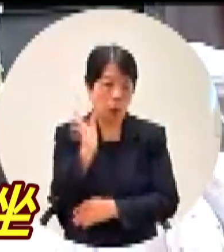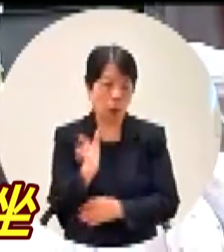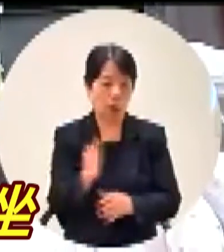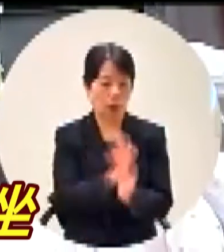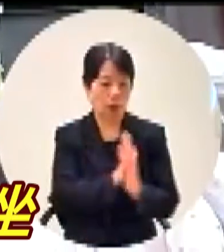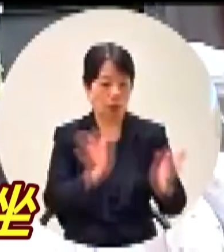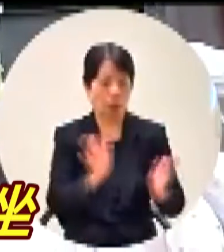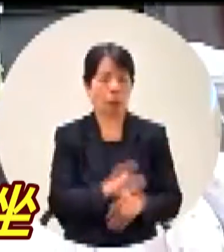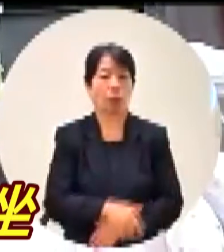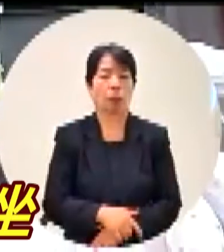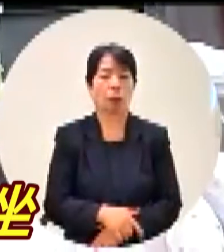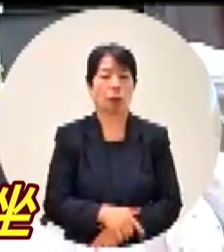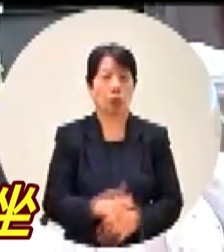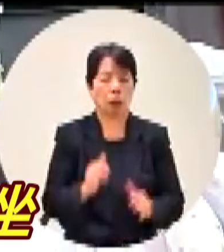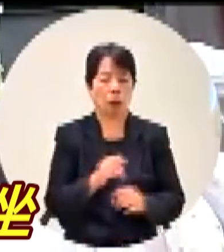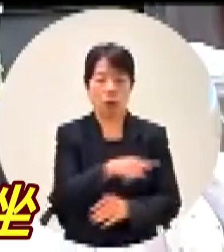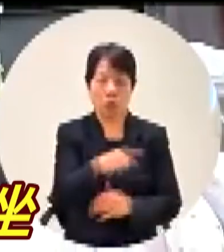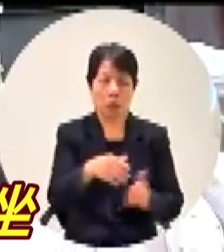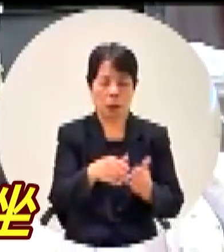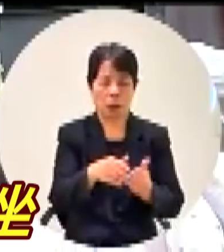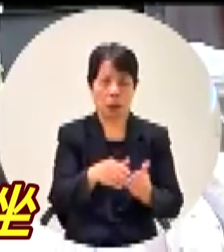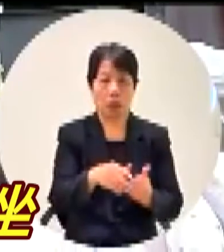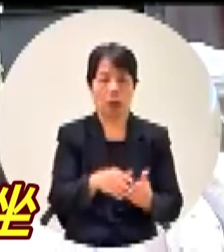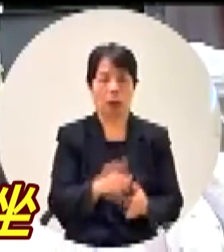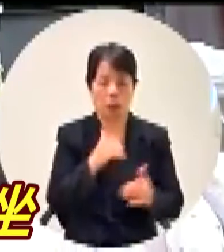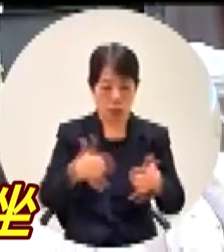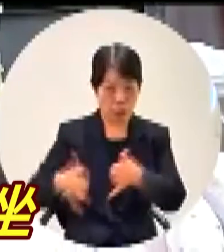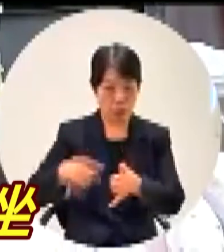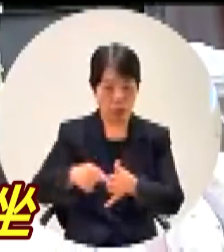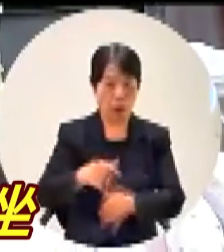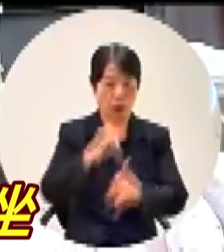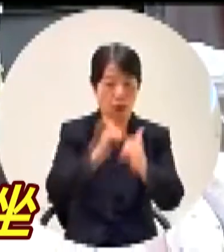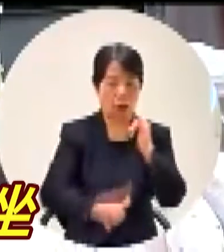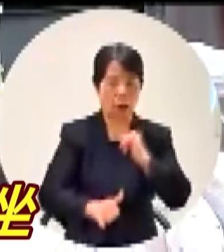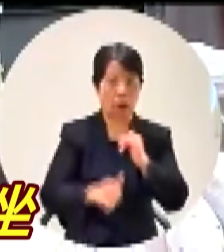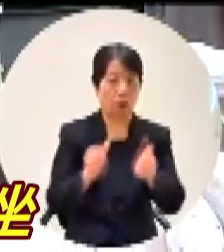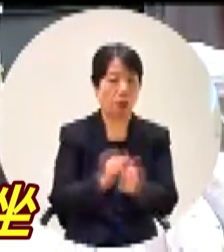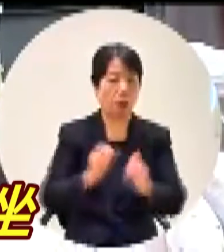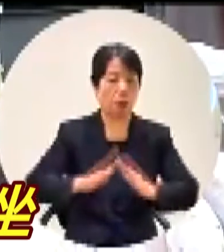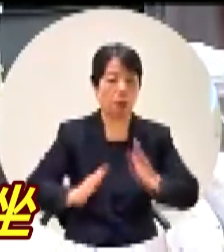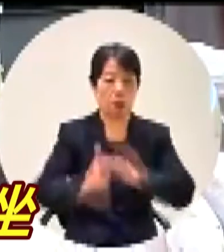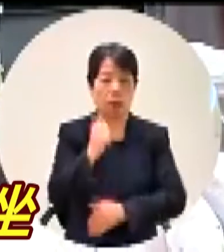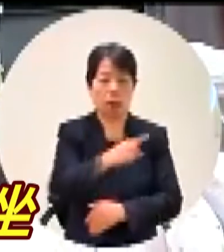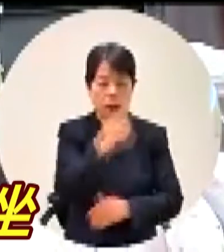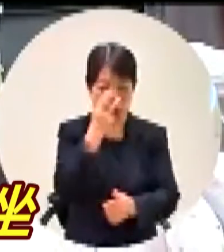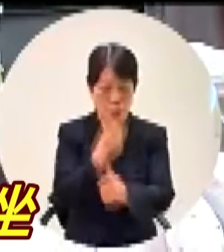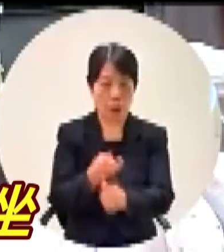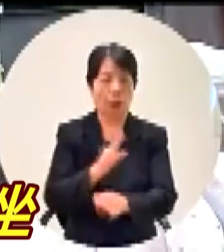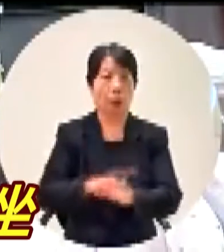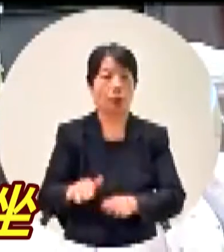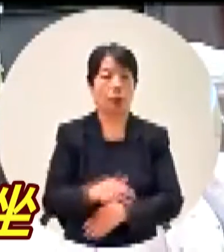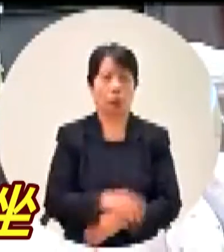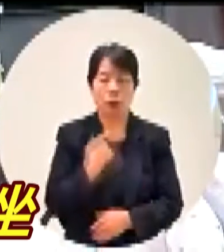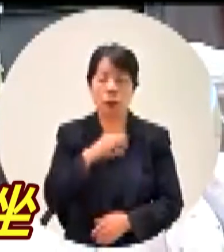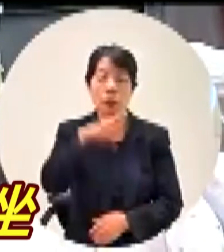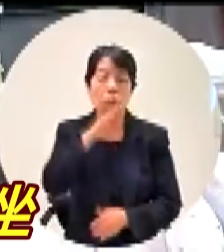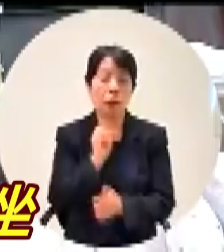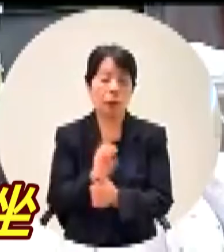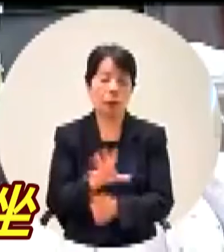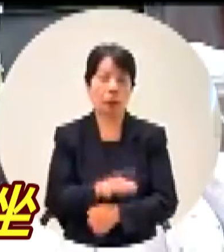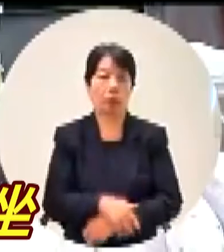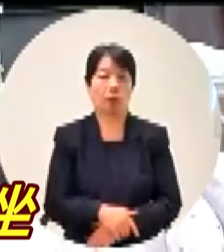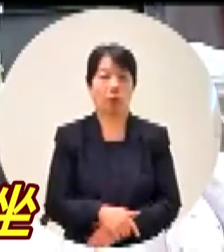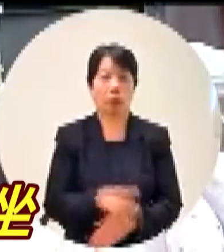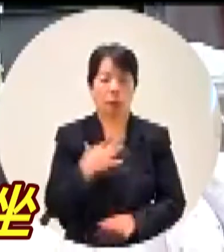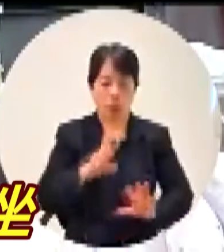大？民党人不会告诉你的，你旁边那位史大副市长更不会告诉你，市长他在害你的。我等一下告诉你，我研